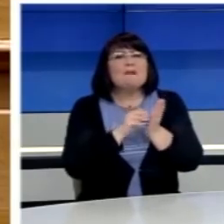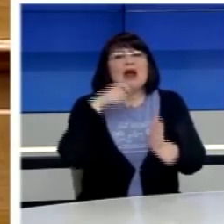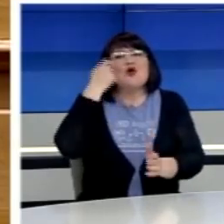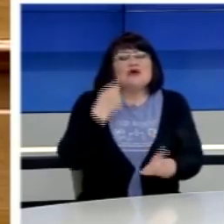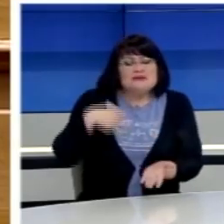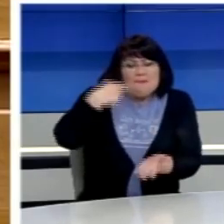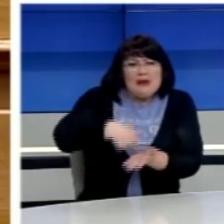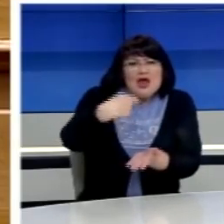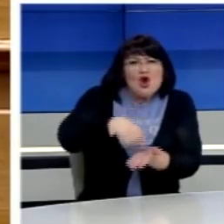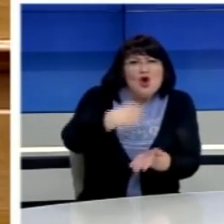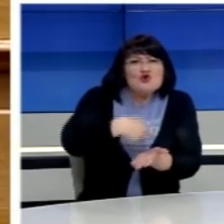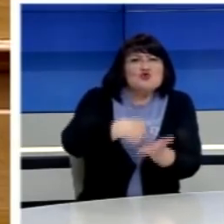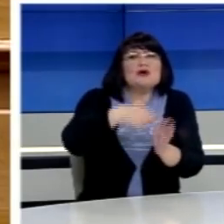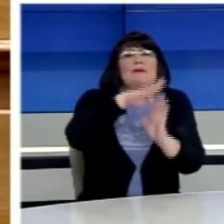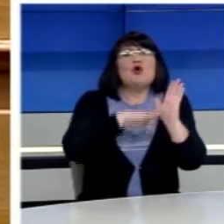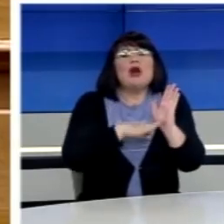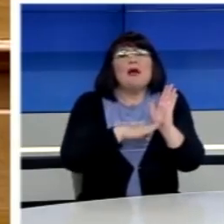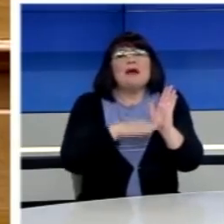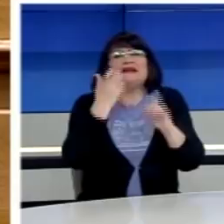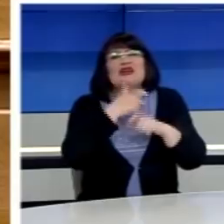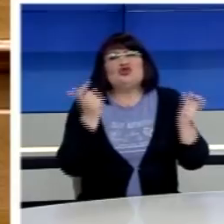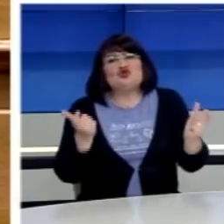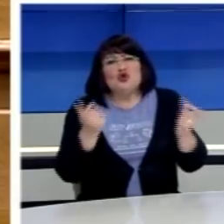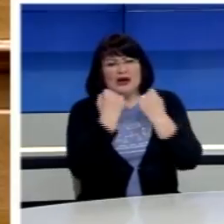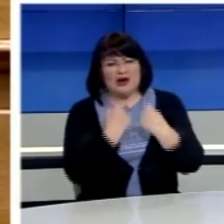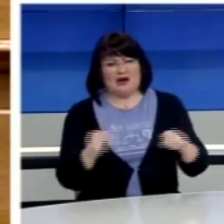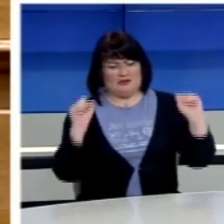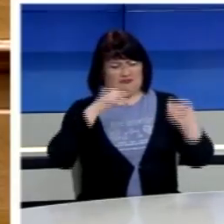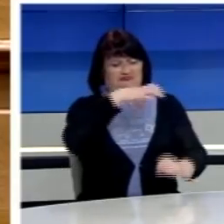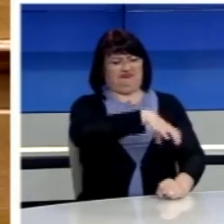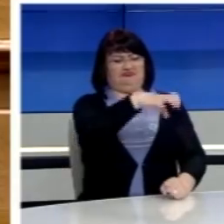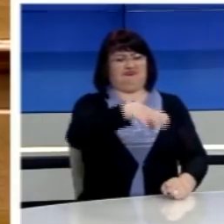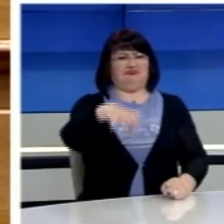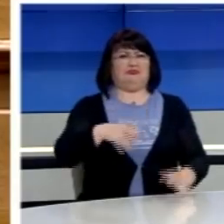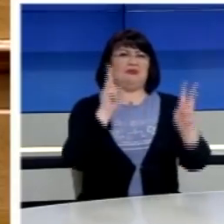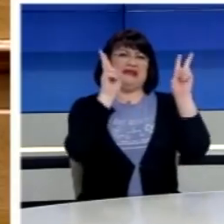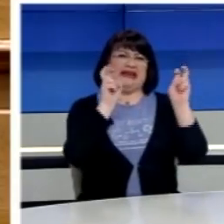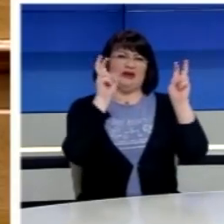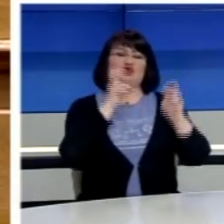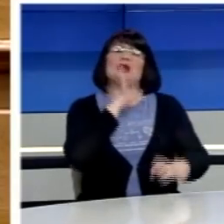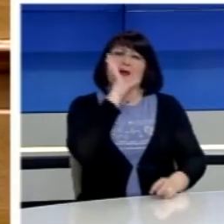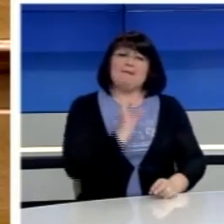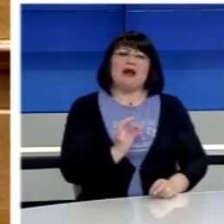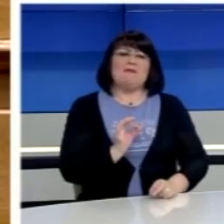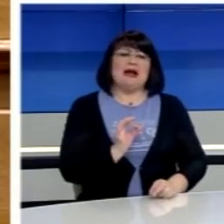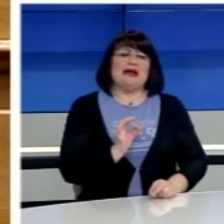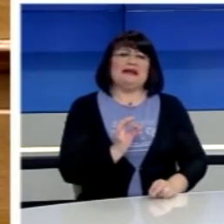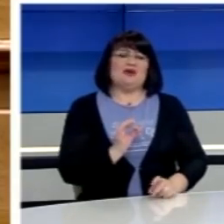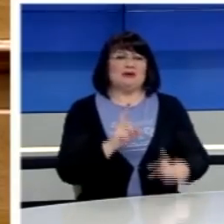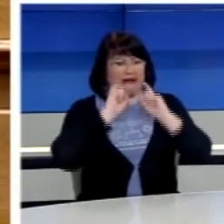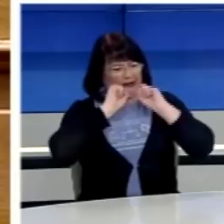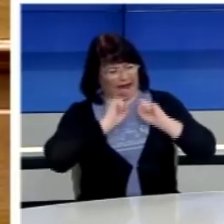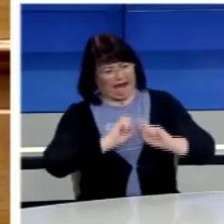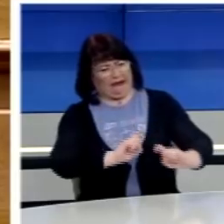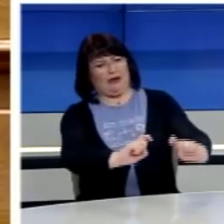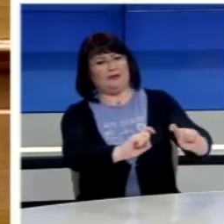στην τσέπη. Αυτό θέλετε. Σχολεία αυτόνομα κατ' όνομα, αλλά στην πραγματικότητα απόλυτα